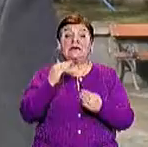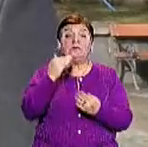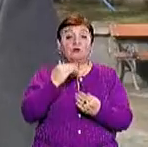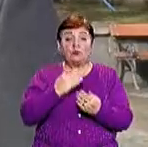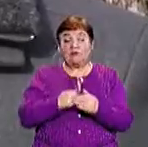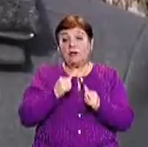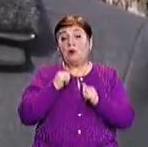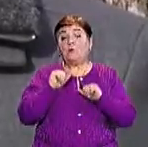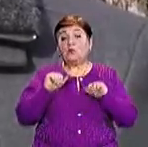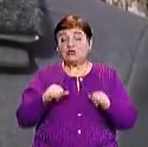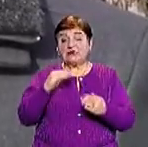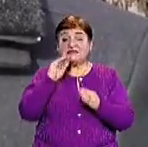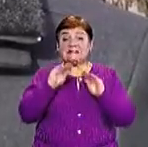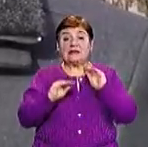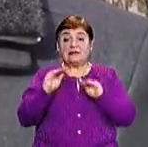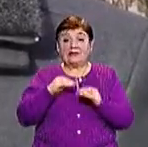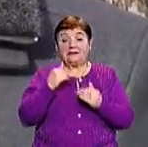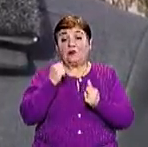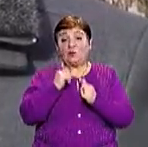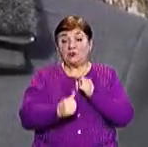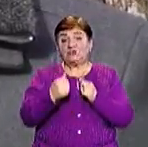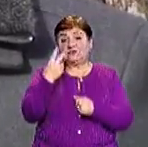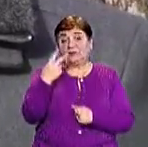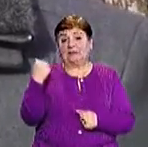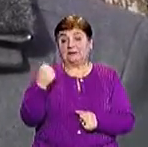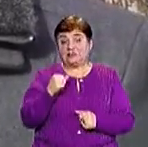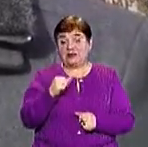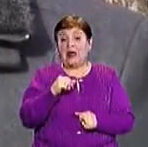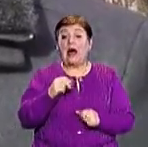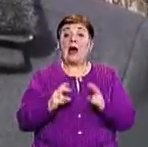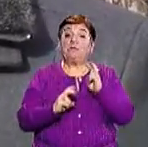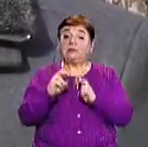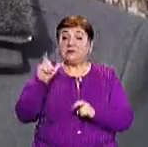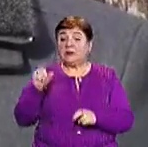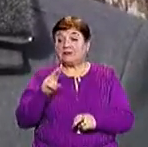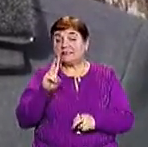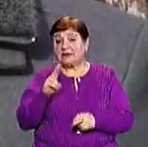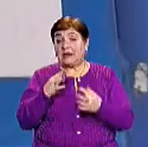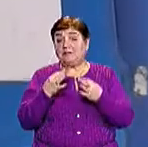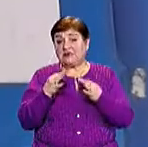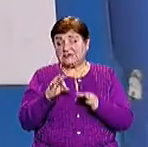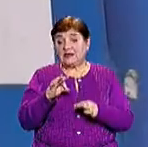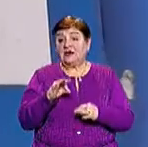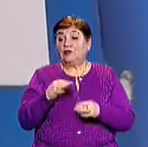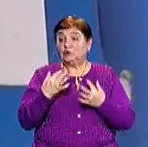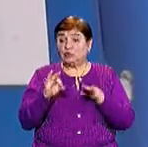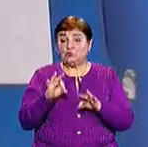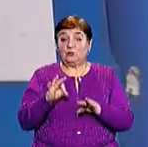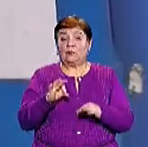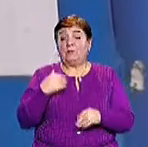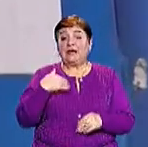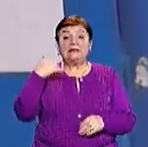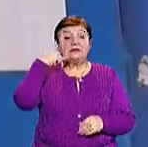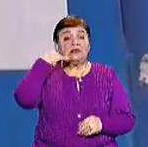складати кожні два тижні на підприємця відповідного, який встановив без дозволу цей рекламу носій. Ми телефонували